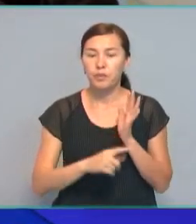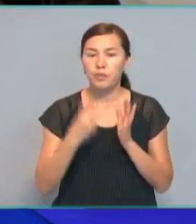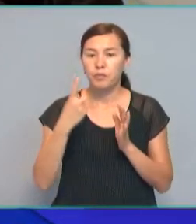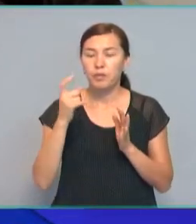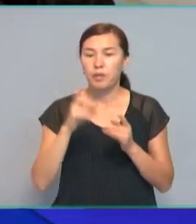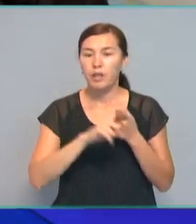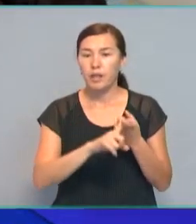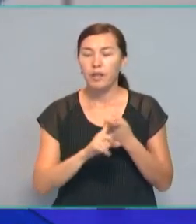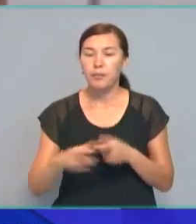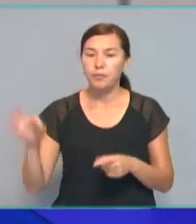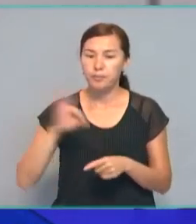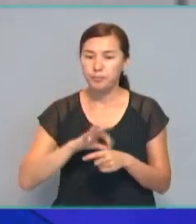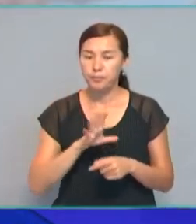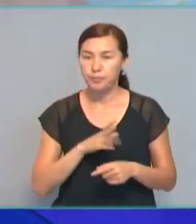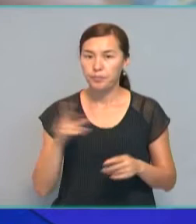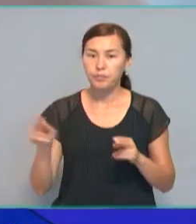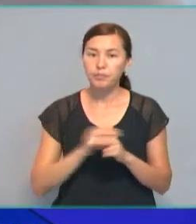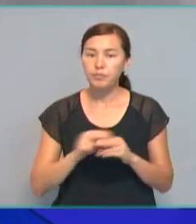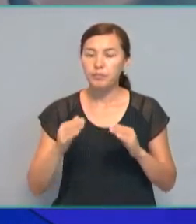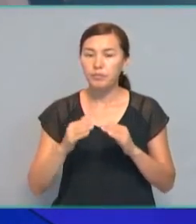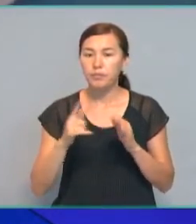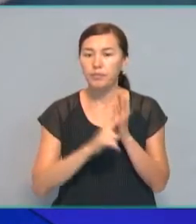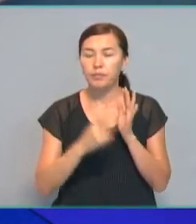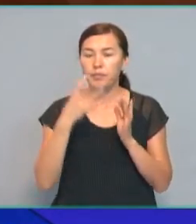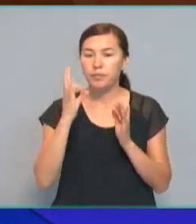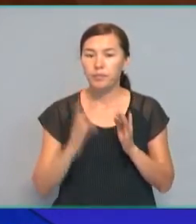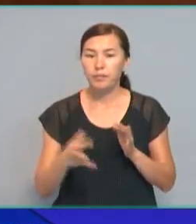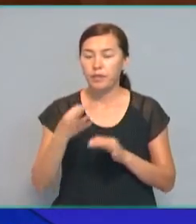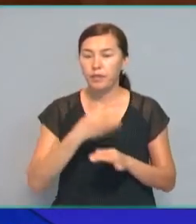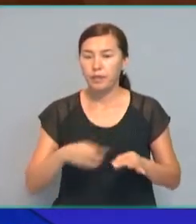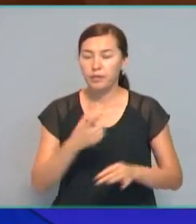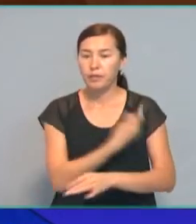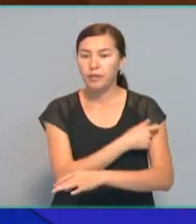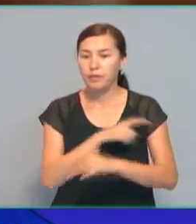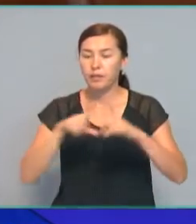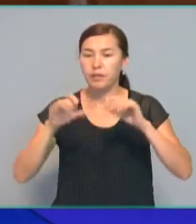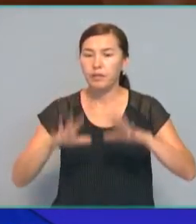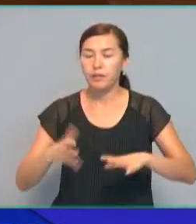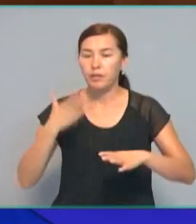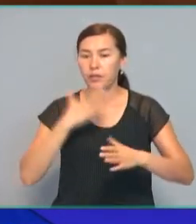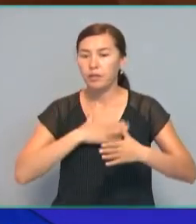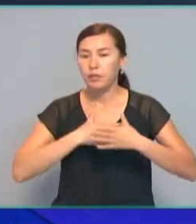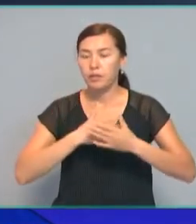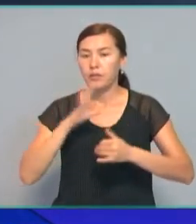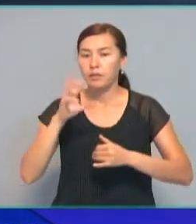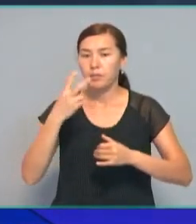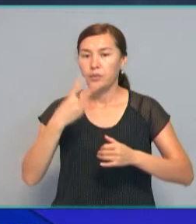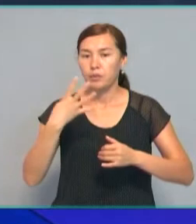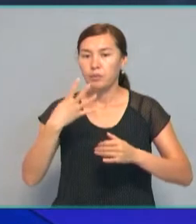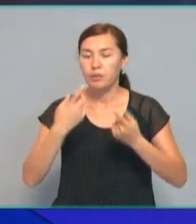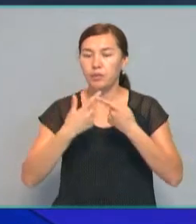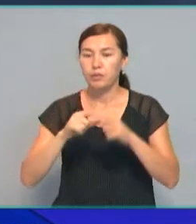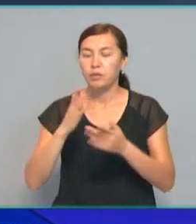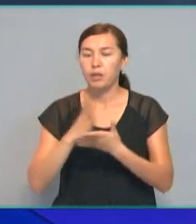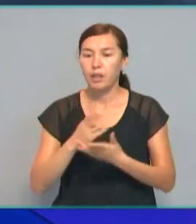азамат коронавирусқа шалдыққан, емделіп шыққандары 70%, облыстық медицина мекемелерінде ауа беретін 524 құрылғы